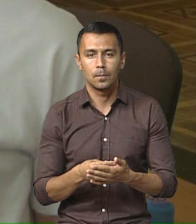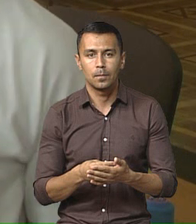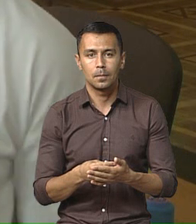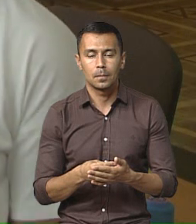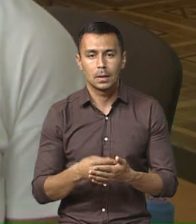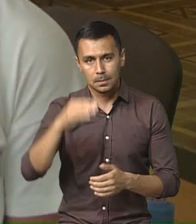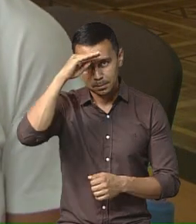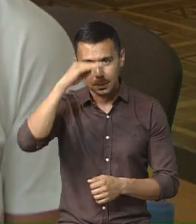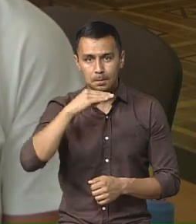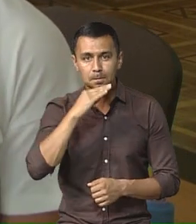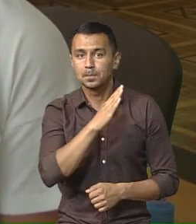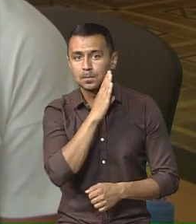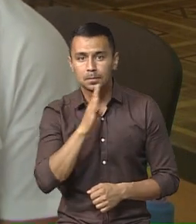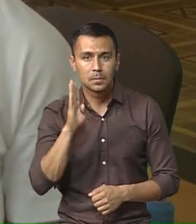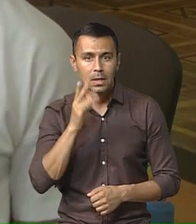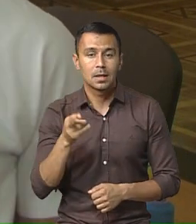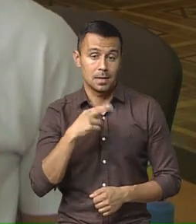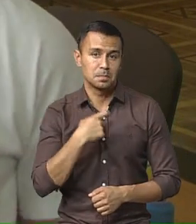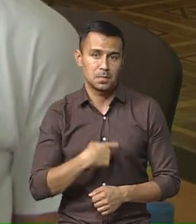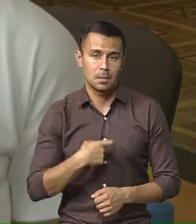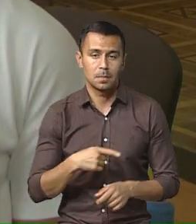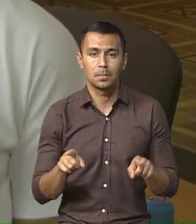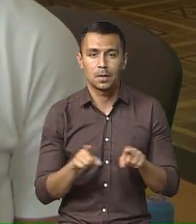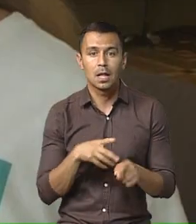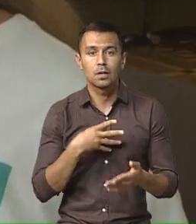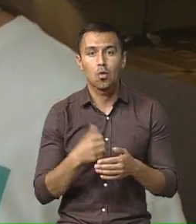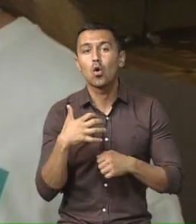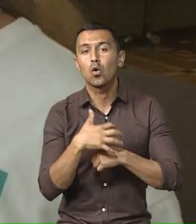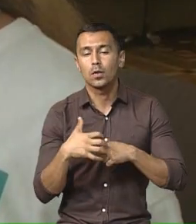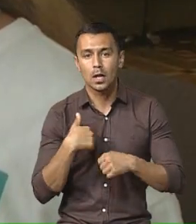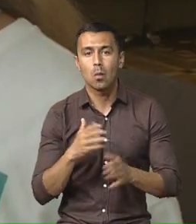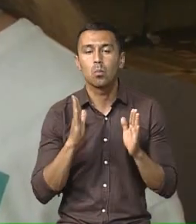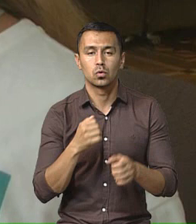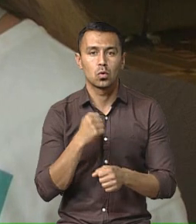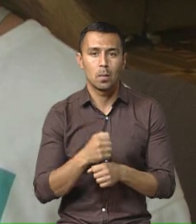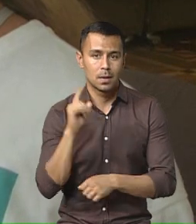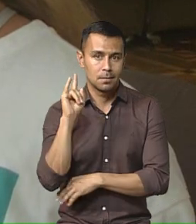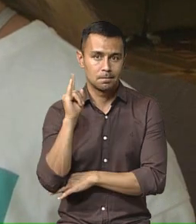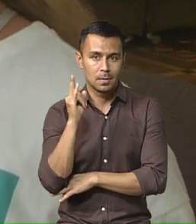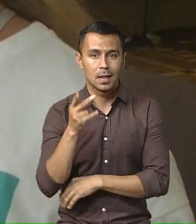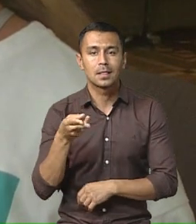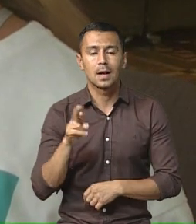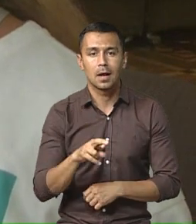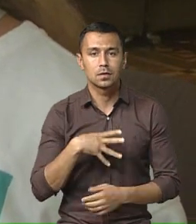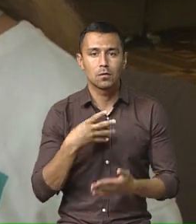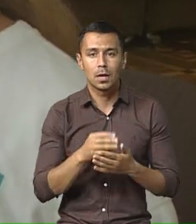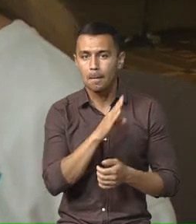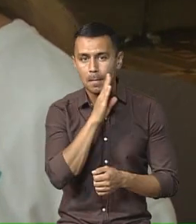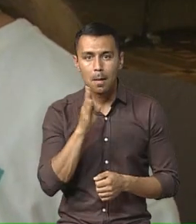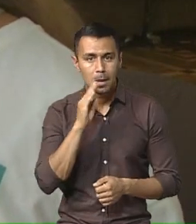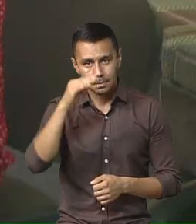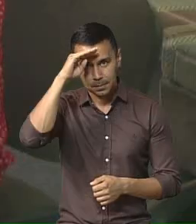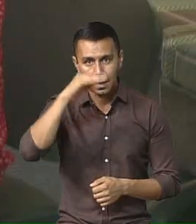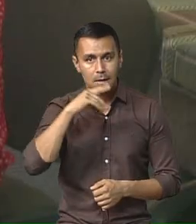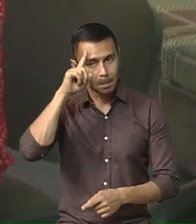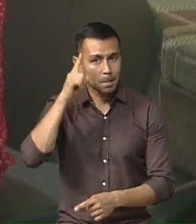для свого папи, мами, і для себе, і для свого кота. Я буду робити мотанку для своєї мами, тата,